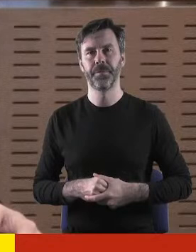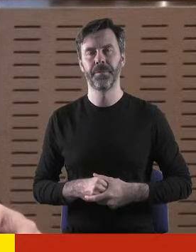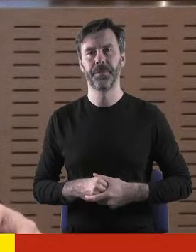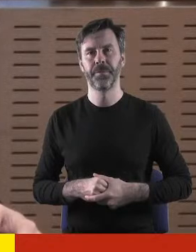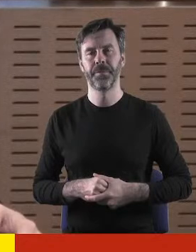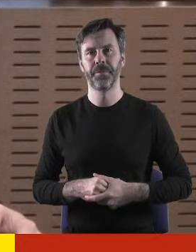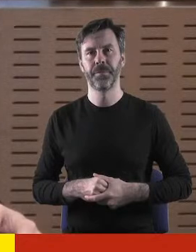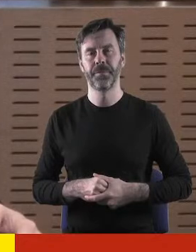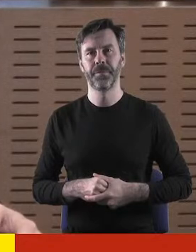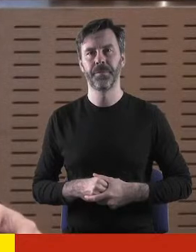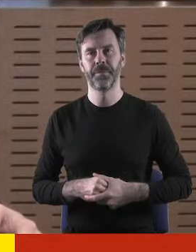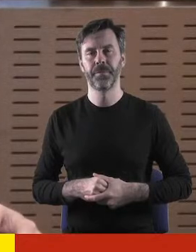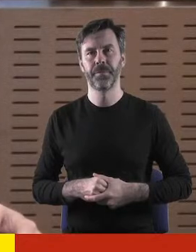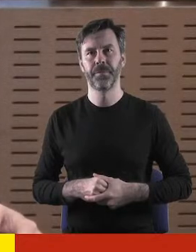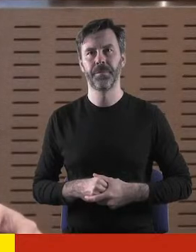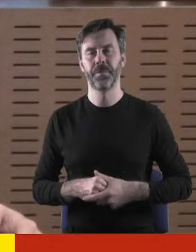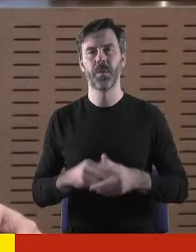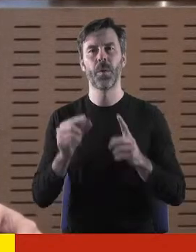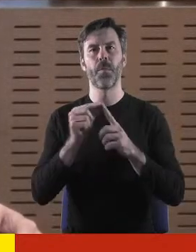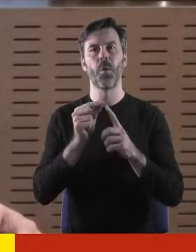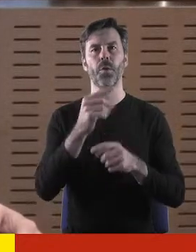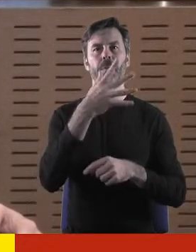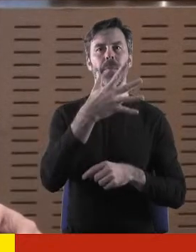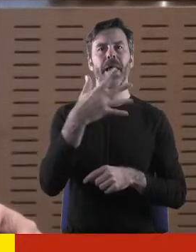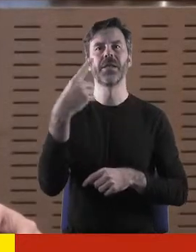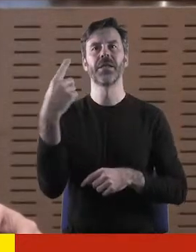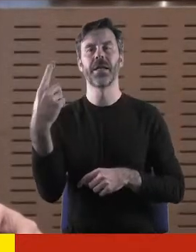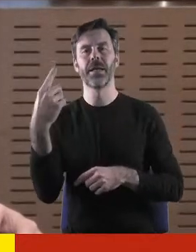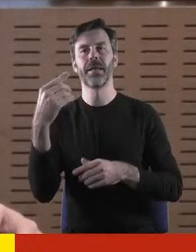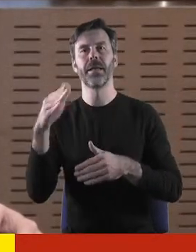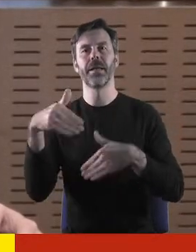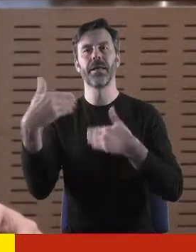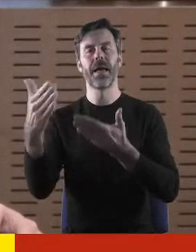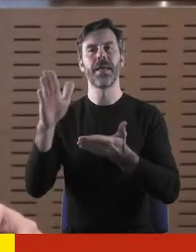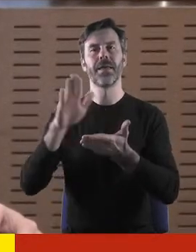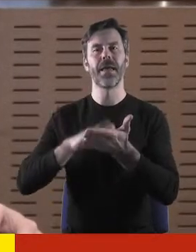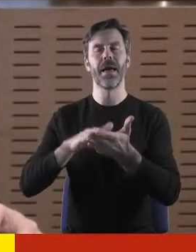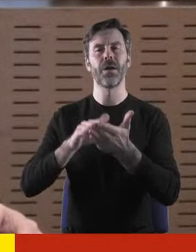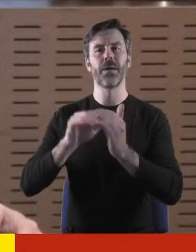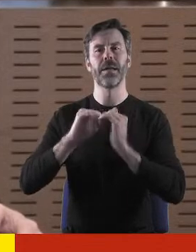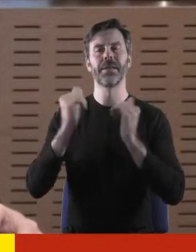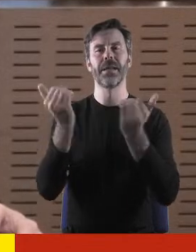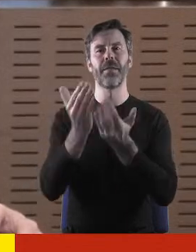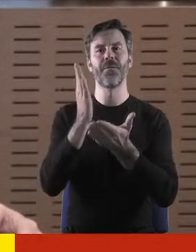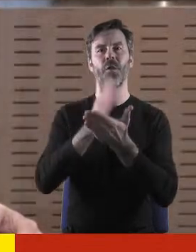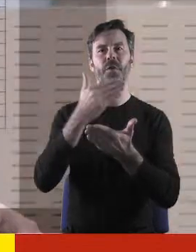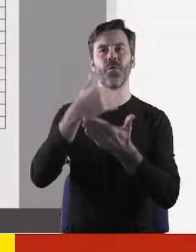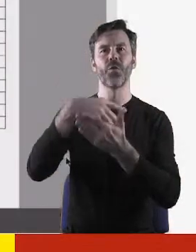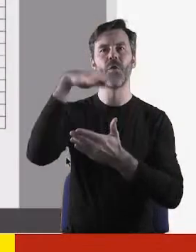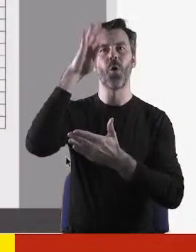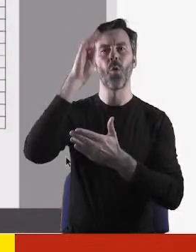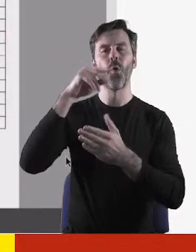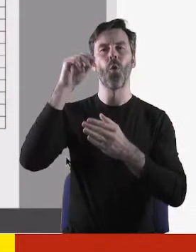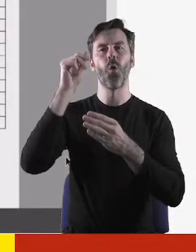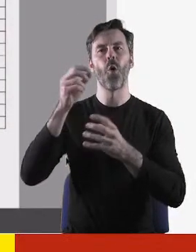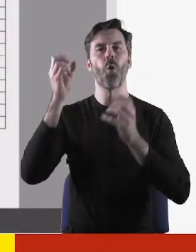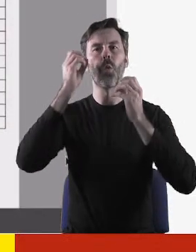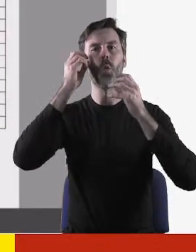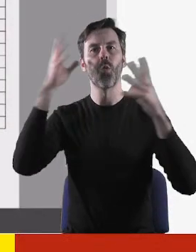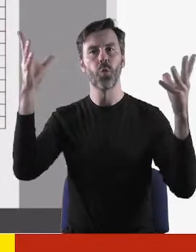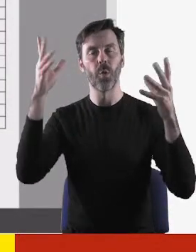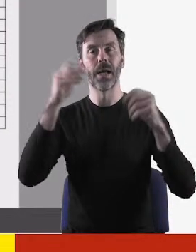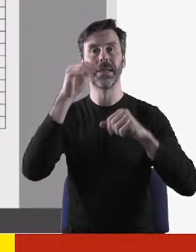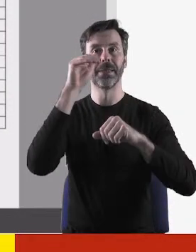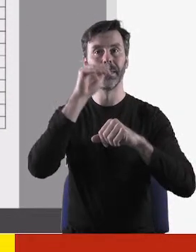W punkcie, który to mamy, 5.1 w sprawie przyznania Nagrody Sejmiku Województwa Łódzkiego w dziedzinie kultury za